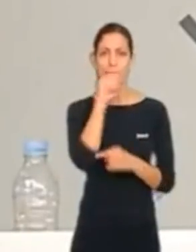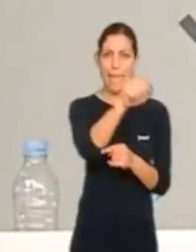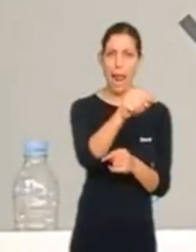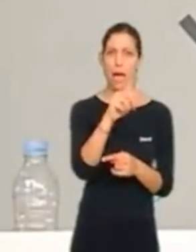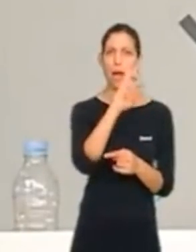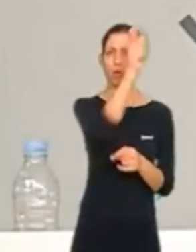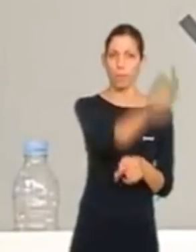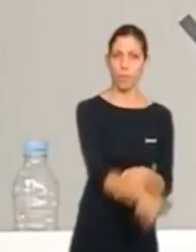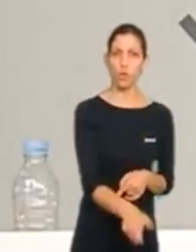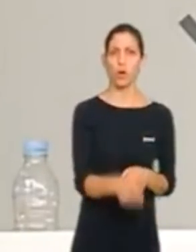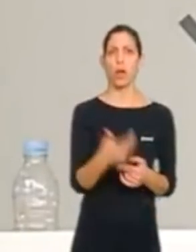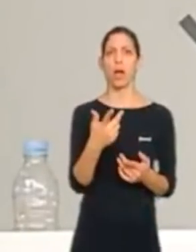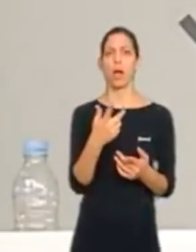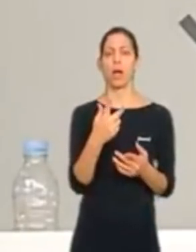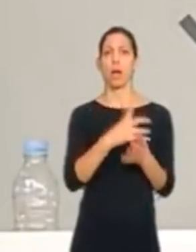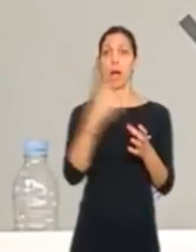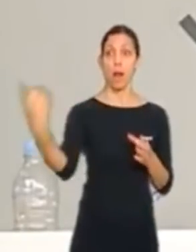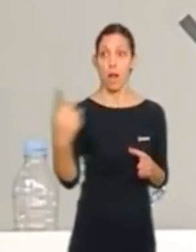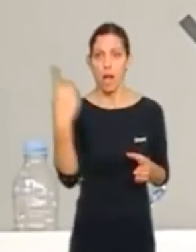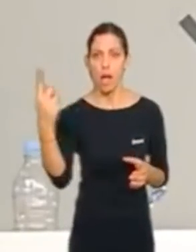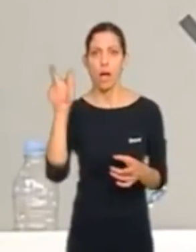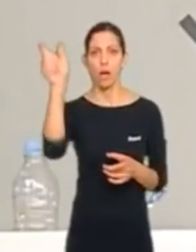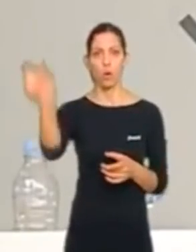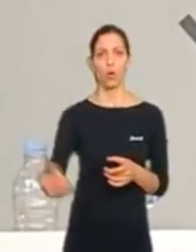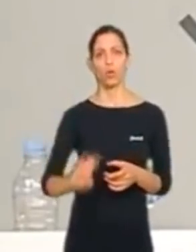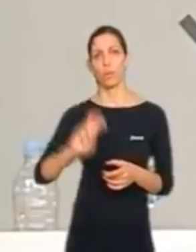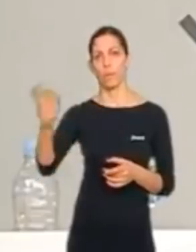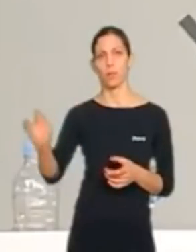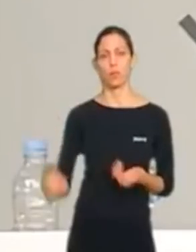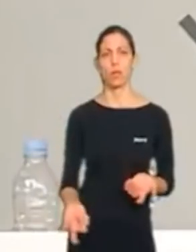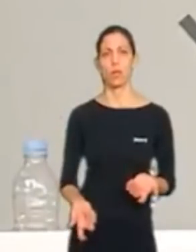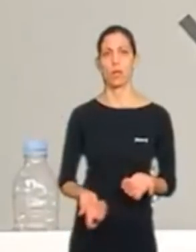l'altre, d'alienar a l'altre,